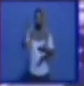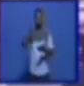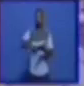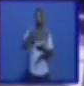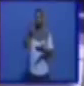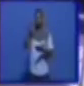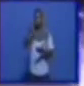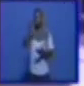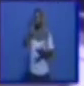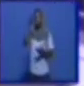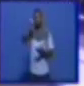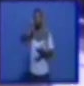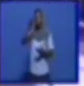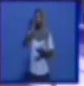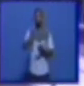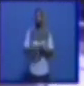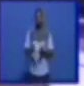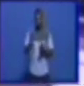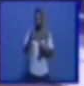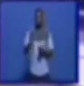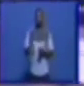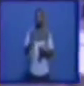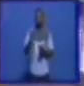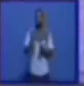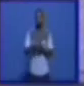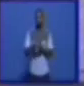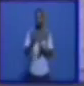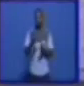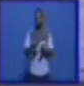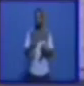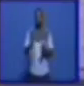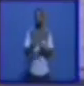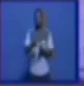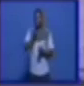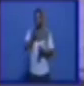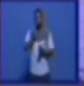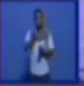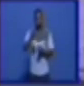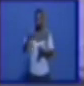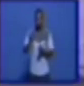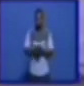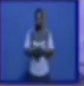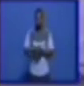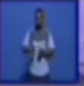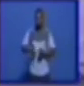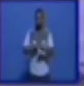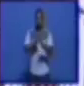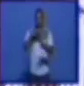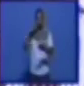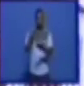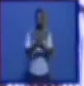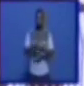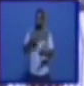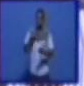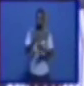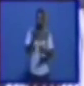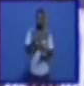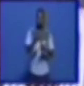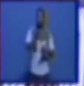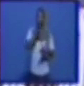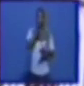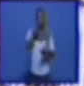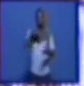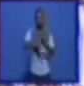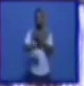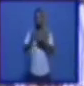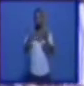dire adieu aux coupures intempestives d'eau à Ouagadougou. Aujourd'hui, la suite, c'est vraiment la distribution de l'eau dans la ville de Ouagadougou.